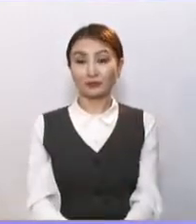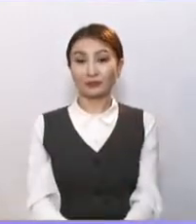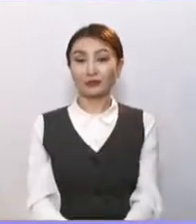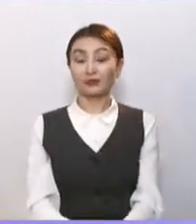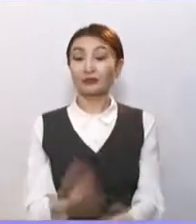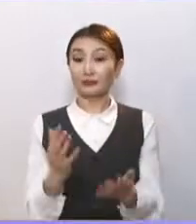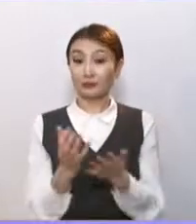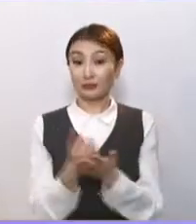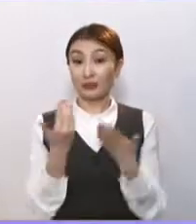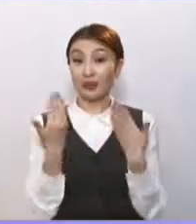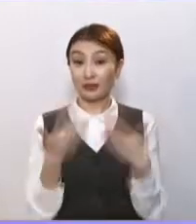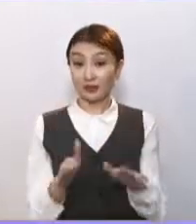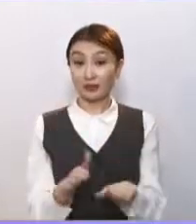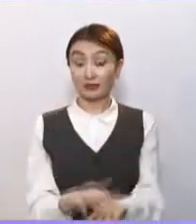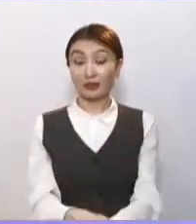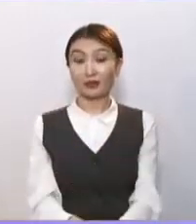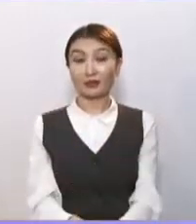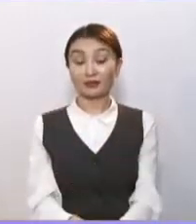Таптыкпы?